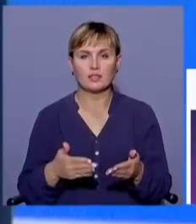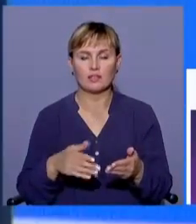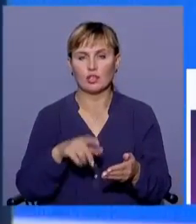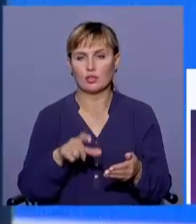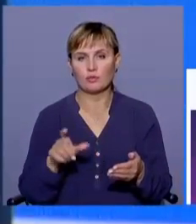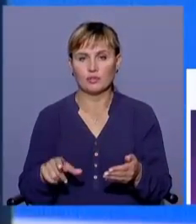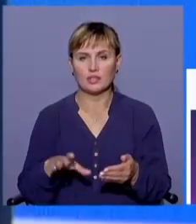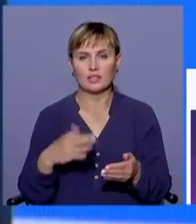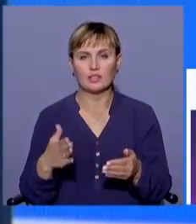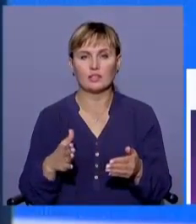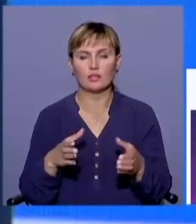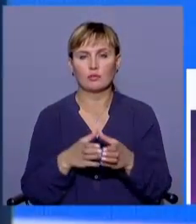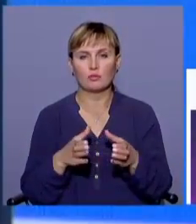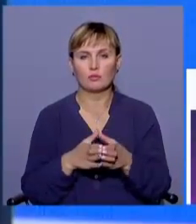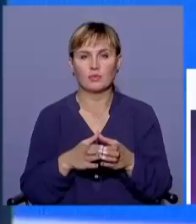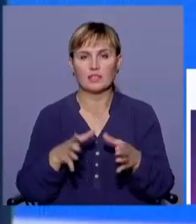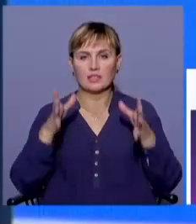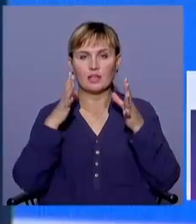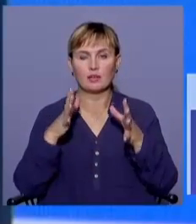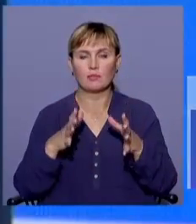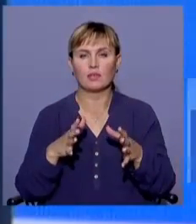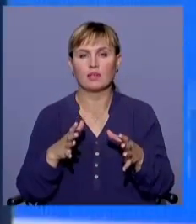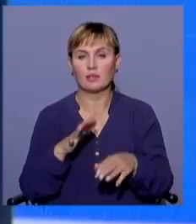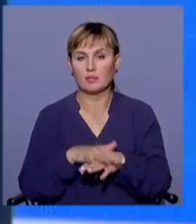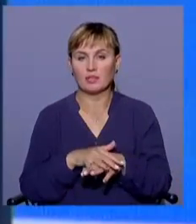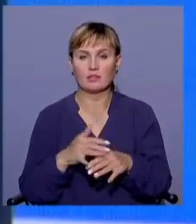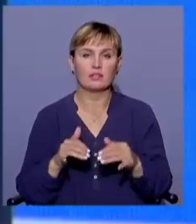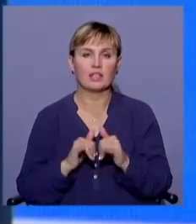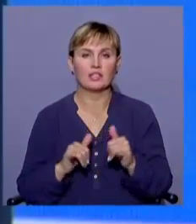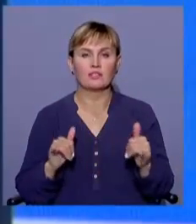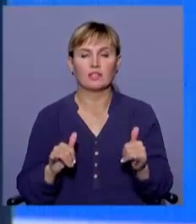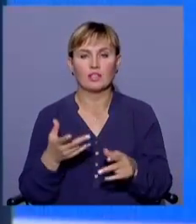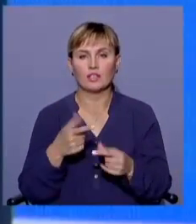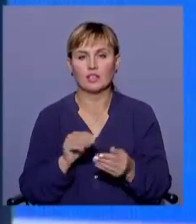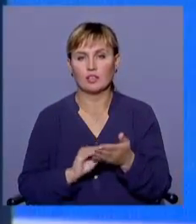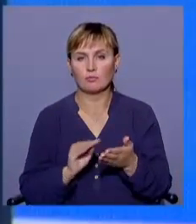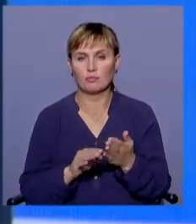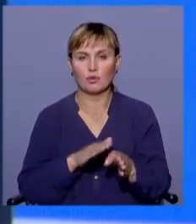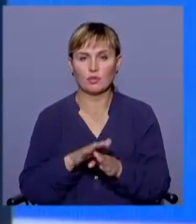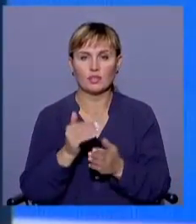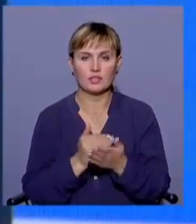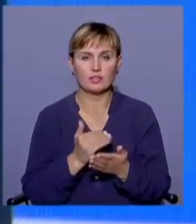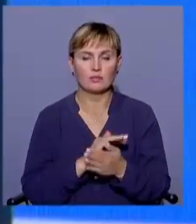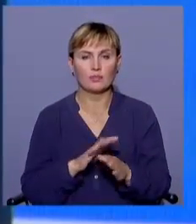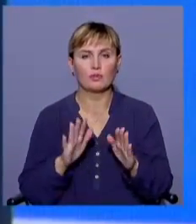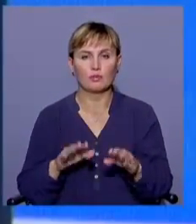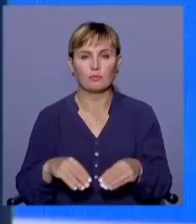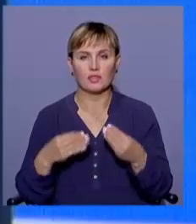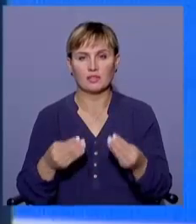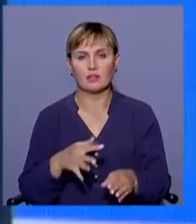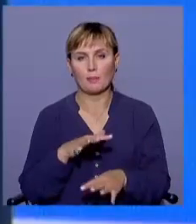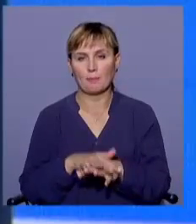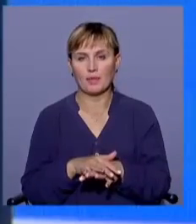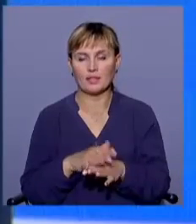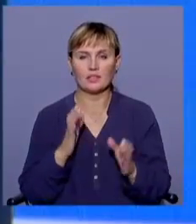стороны группы Исламского банка развития, где будет полностью прописана вся экосистема, то есть это не только предоставление